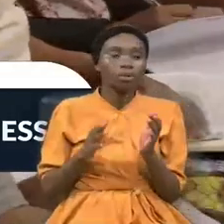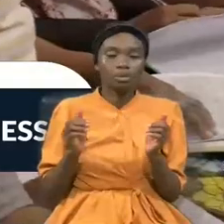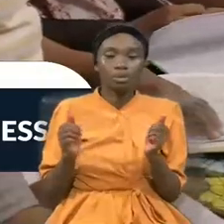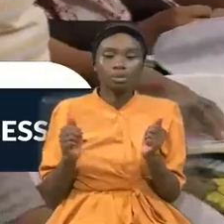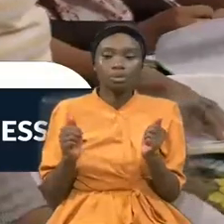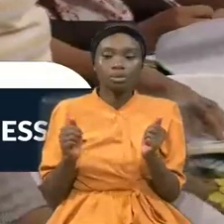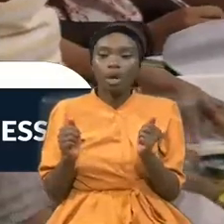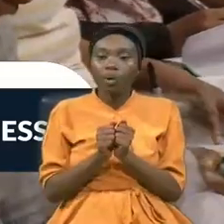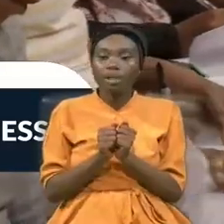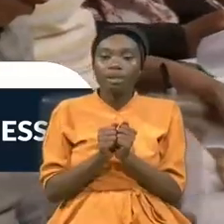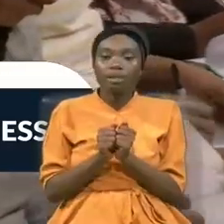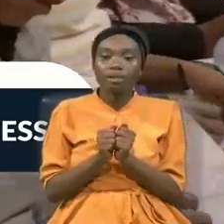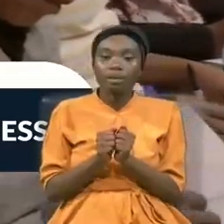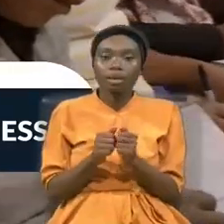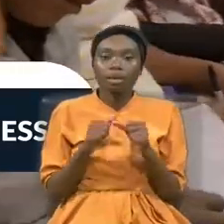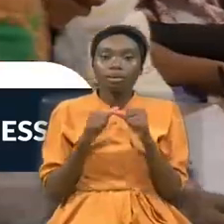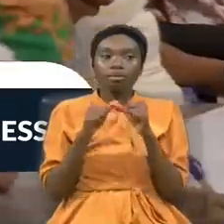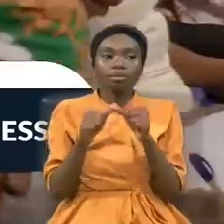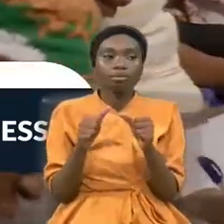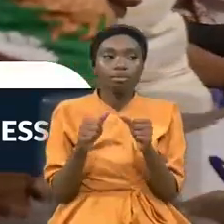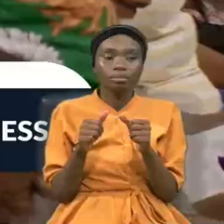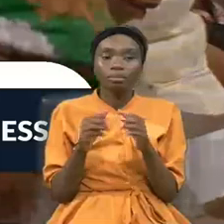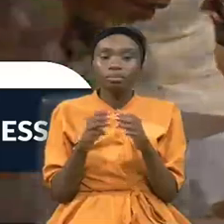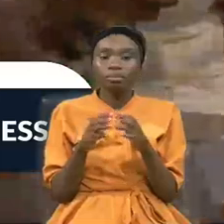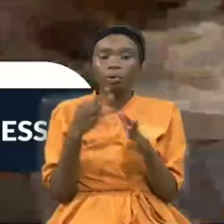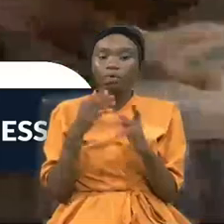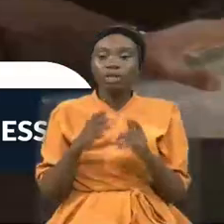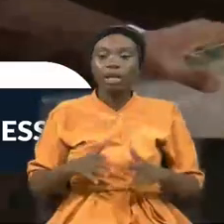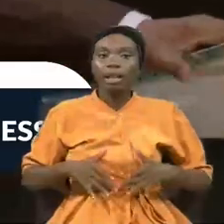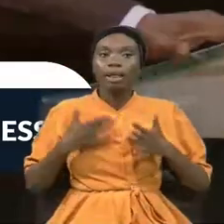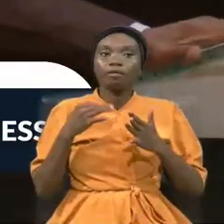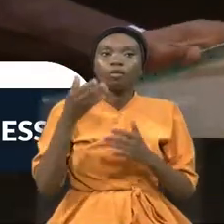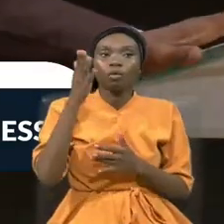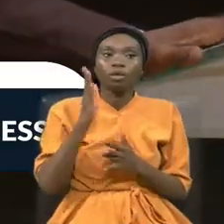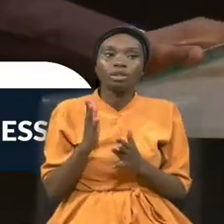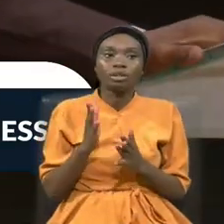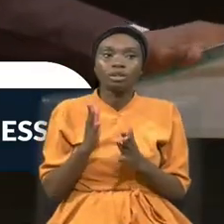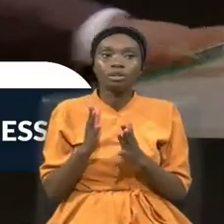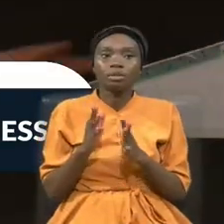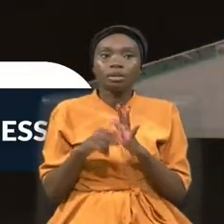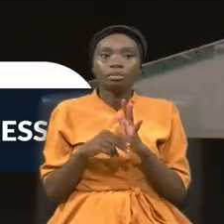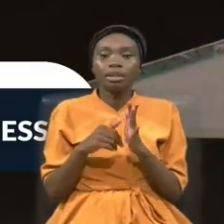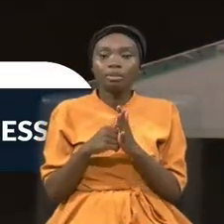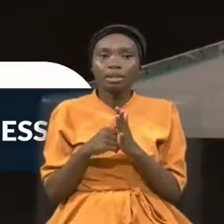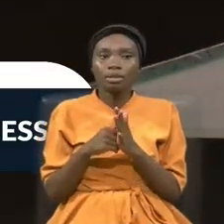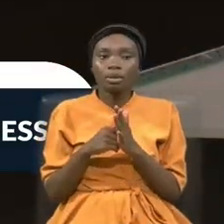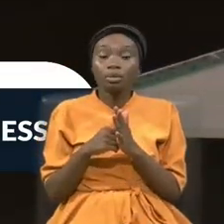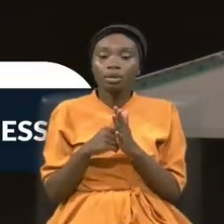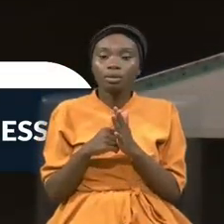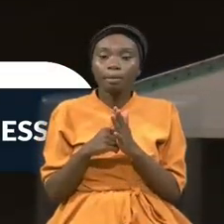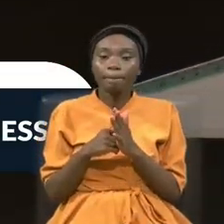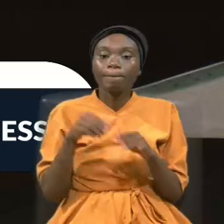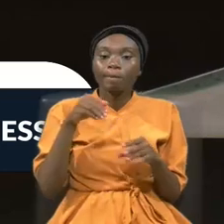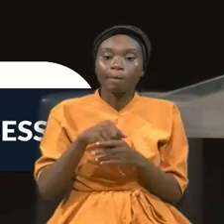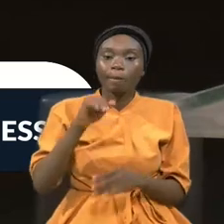la persévérance de la piété, de la vie de piété. Les disciples irréprochables avec